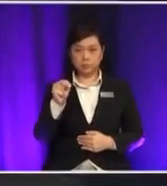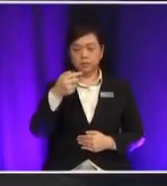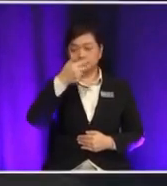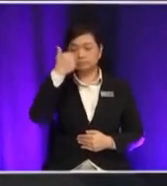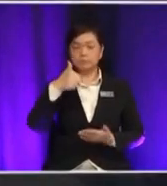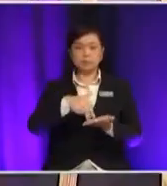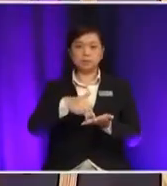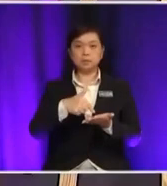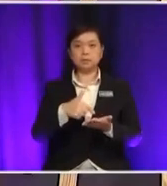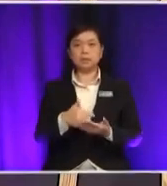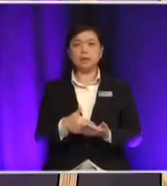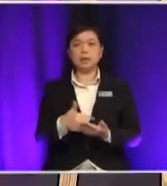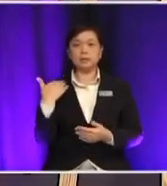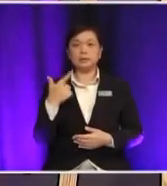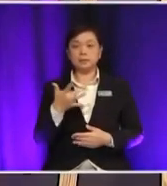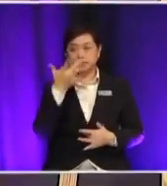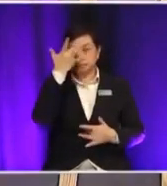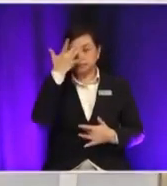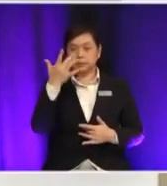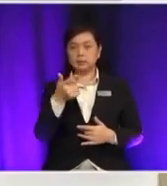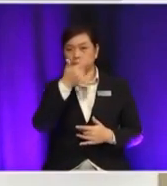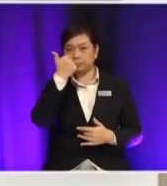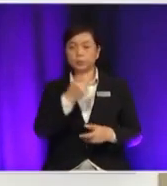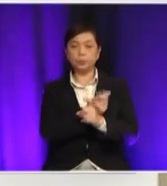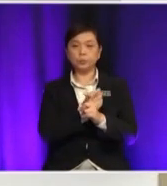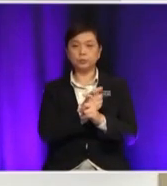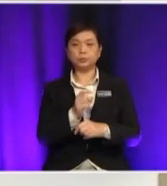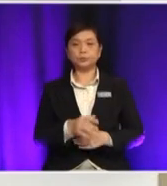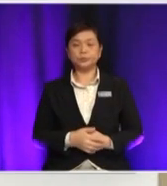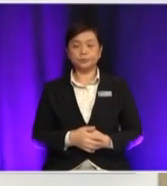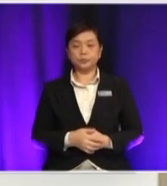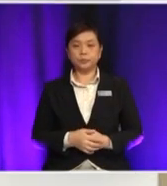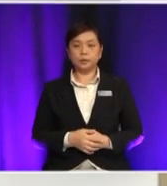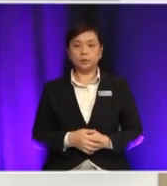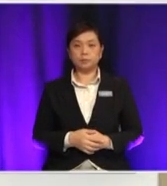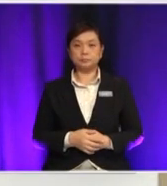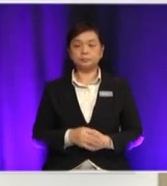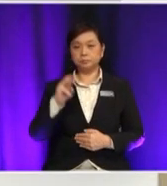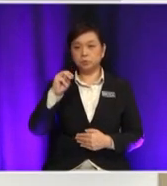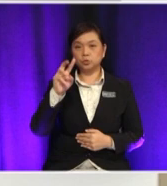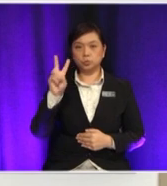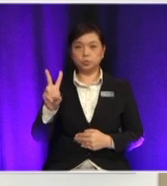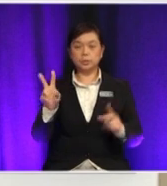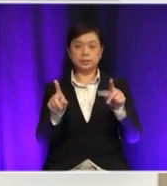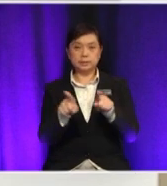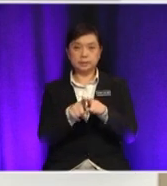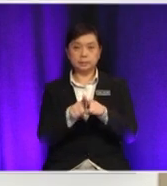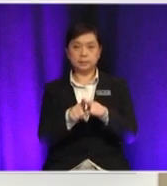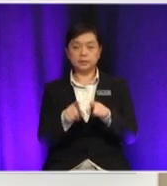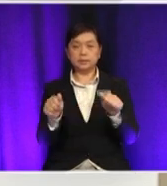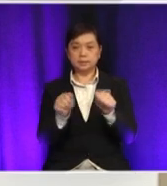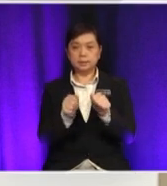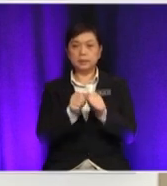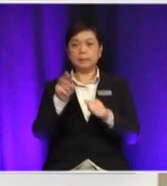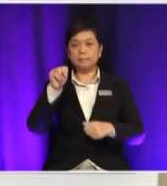meiosis adalah untuk memisahkan kromatik kembang dan meiosis dua amat mirip dengan mitosis itulah berita gembira